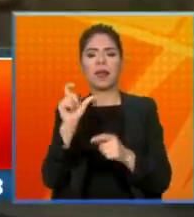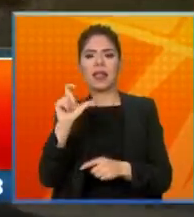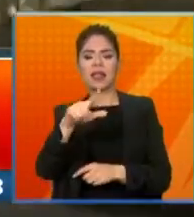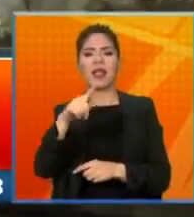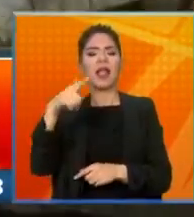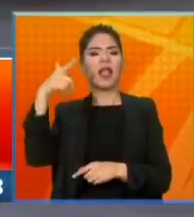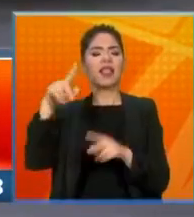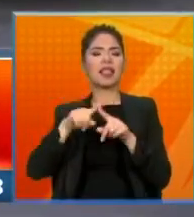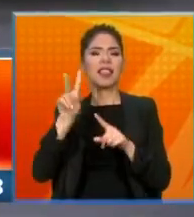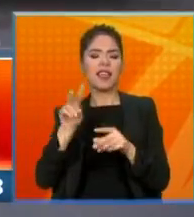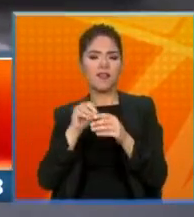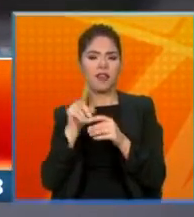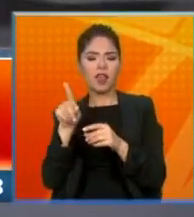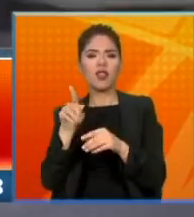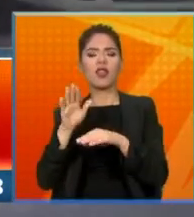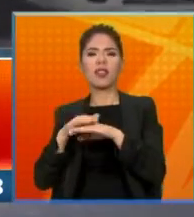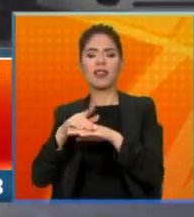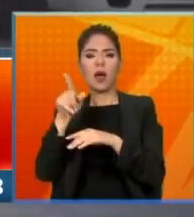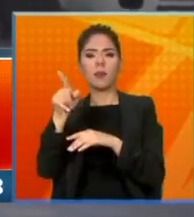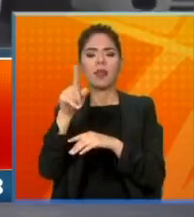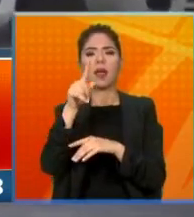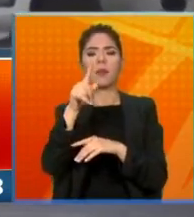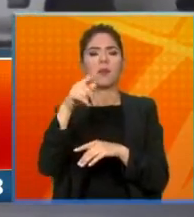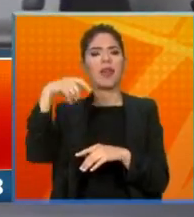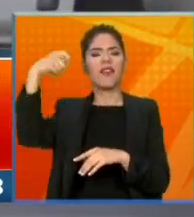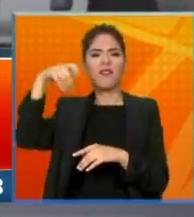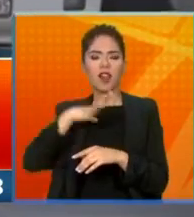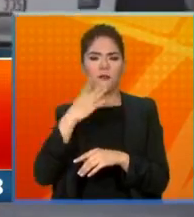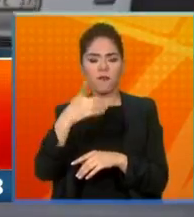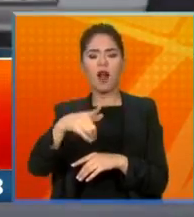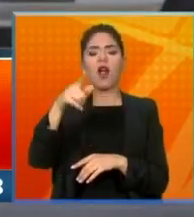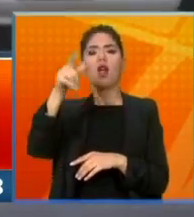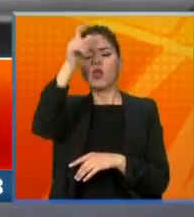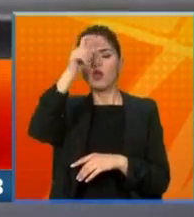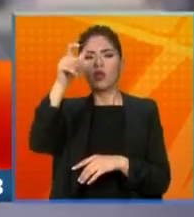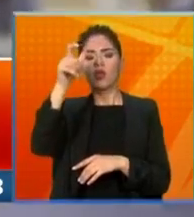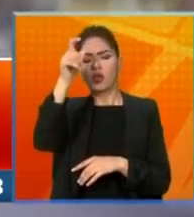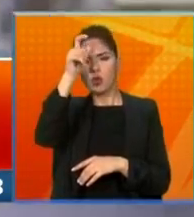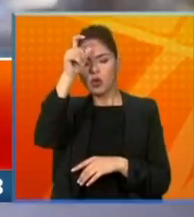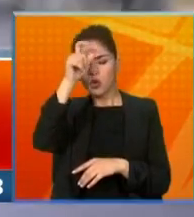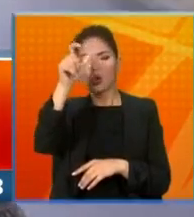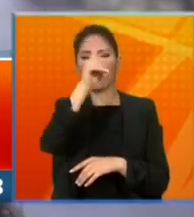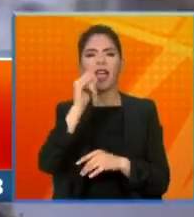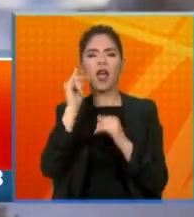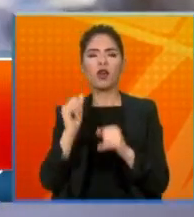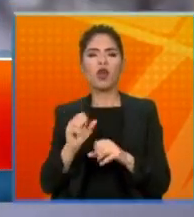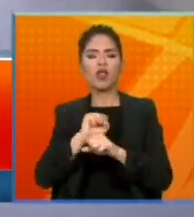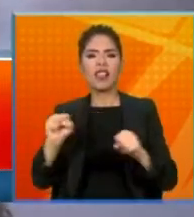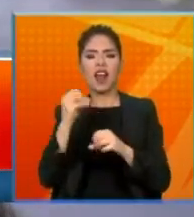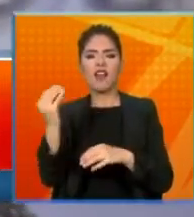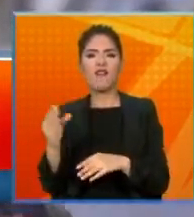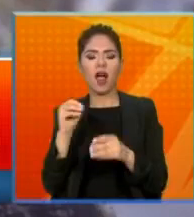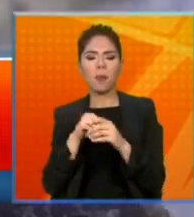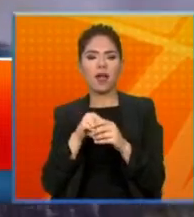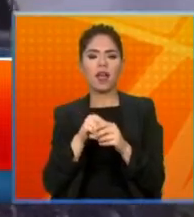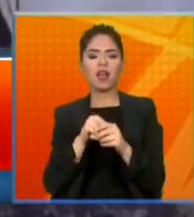televizyonunun hazırladığı Geçinemeyenler adlı haber dizisi Türkiye'yi karalamaya yönelikti. İngiliz yayın kuruluşu röportaj yaptığı kadını